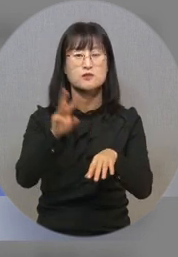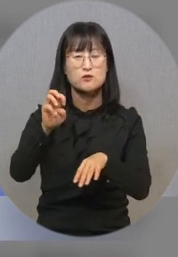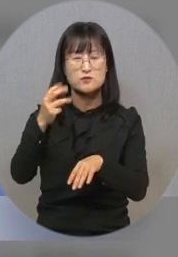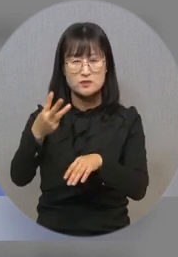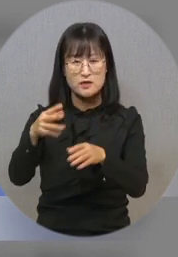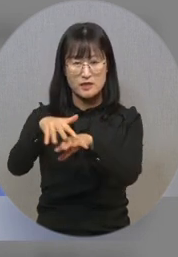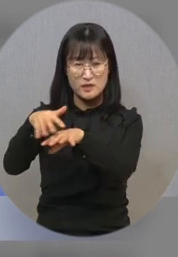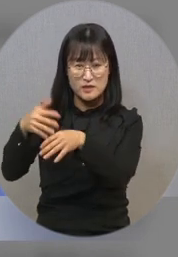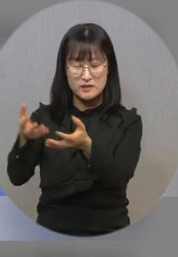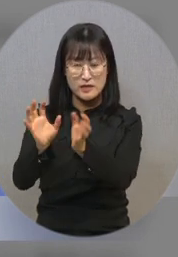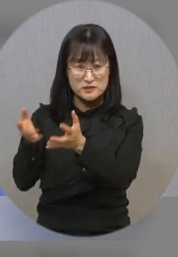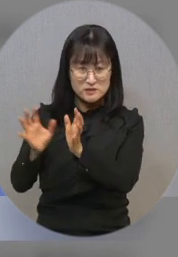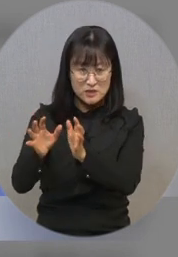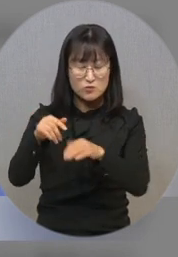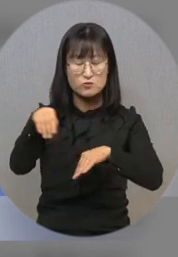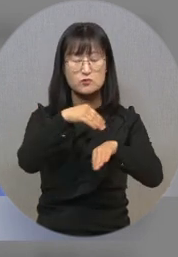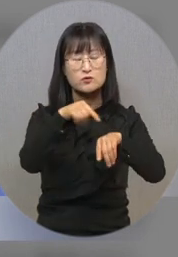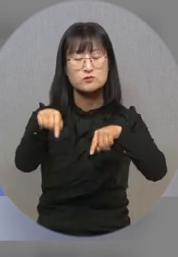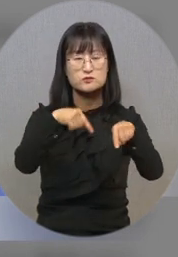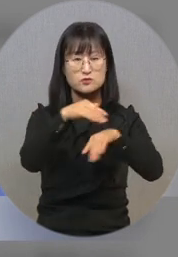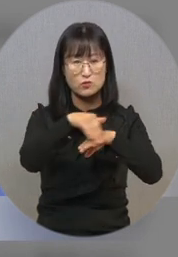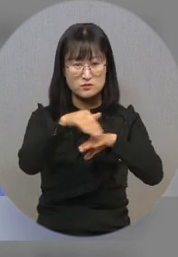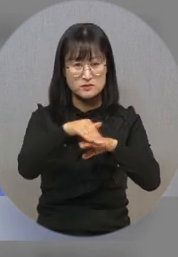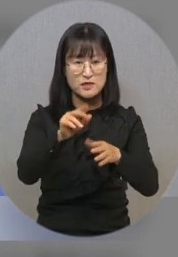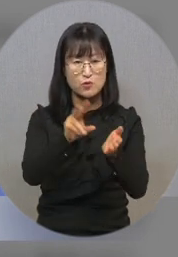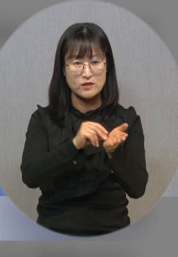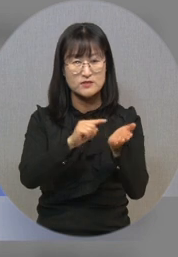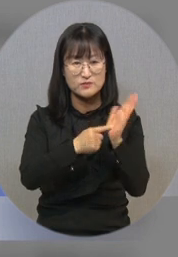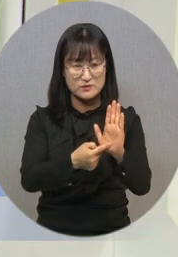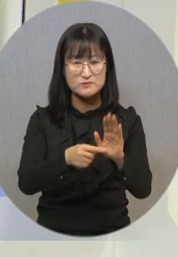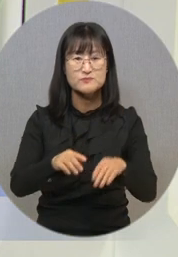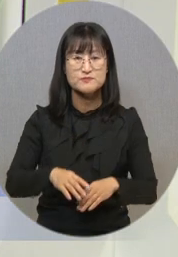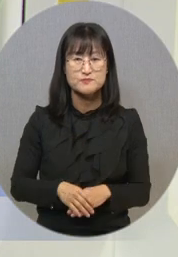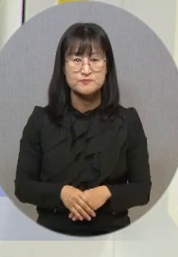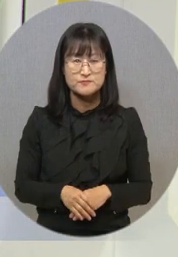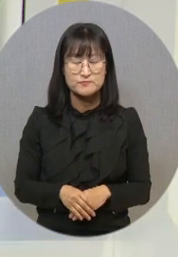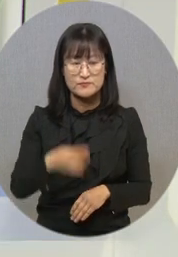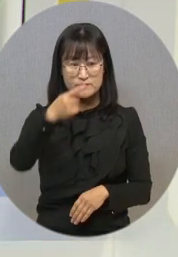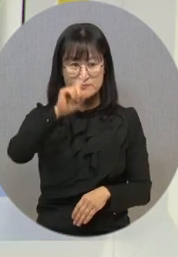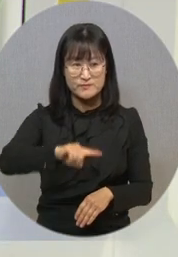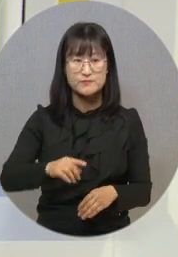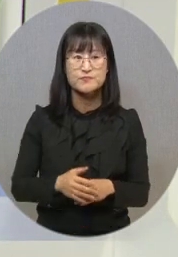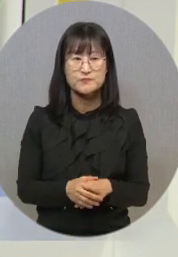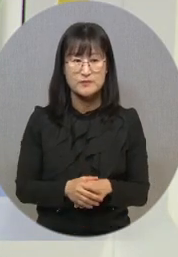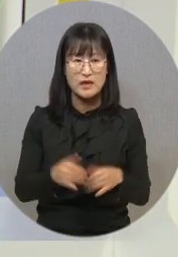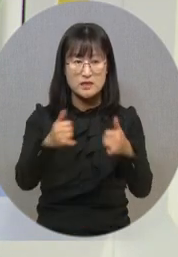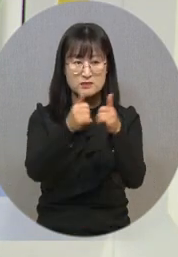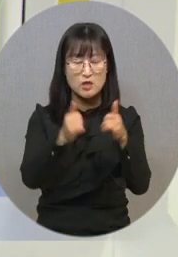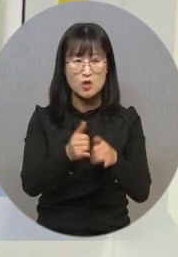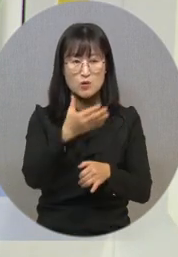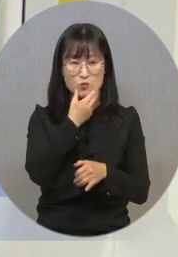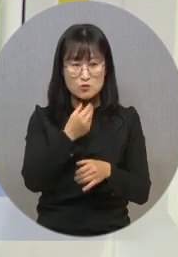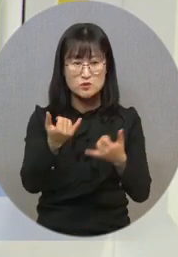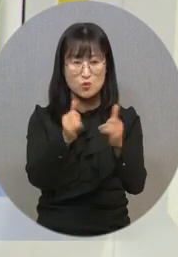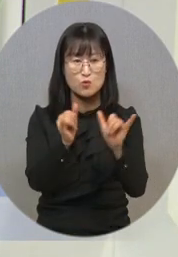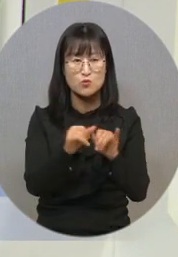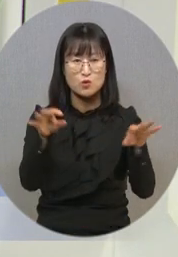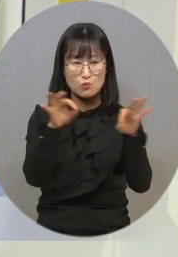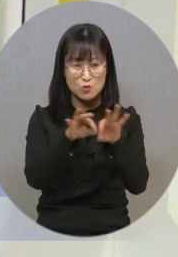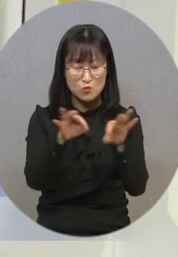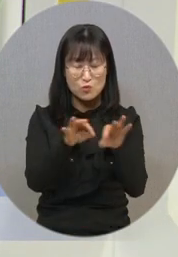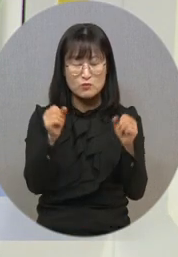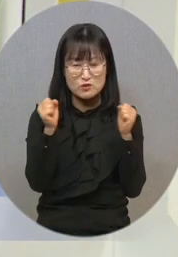함께 장액의 정책 과제를 발표한 것입니다 다음 뉴스입니다 사회복지 공동모금회가